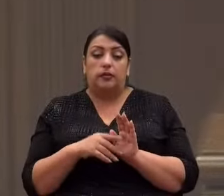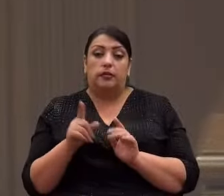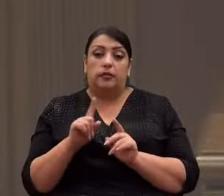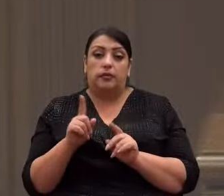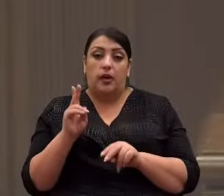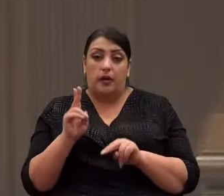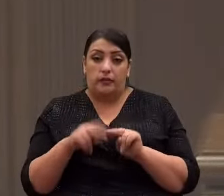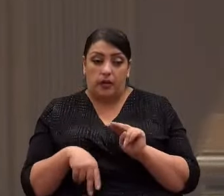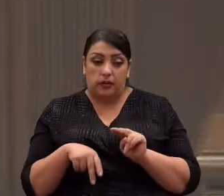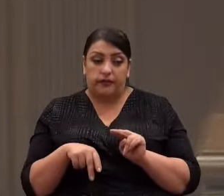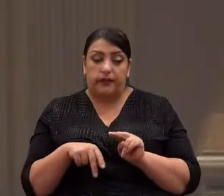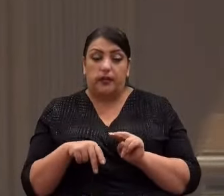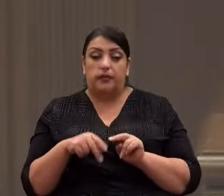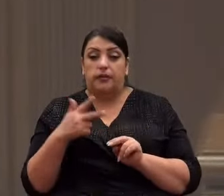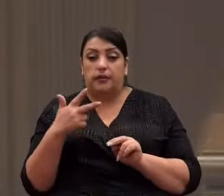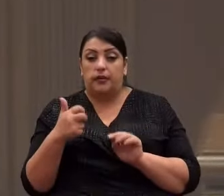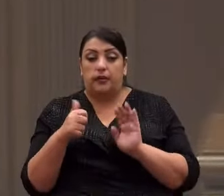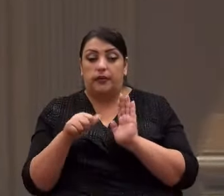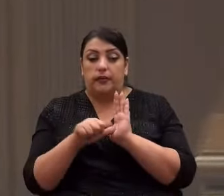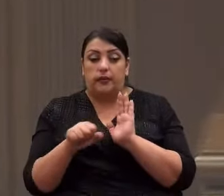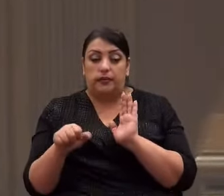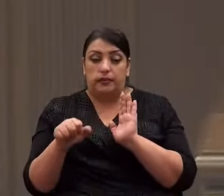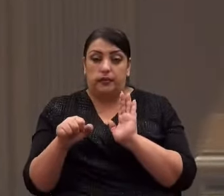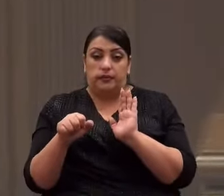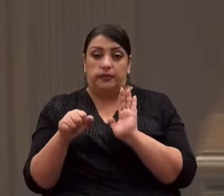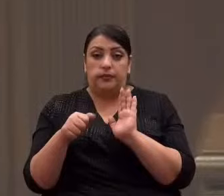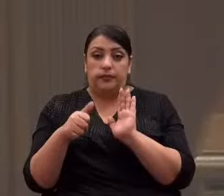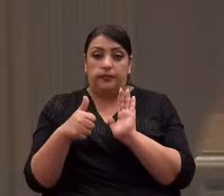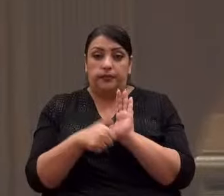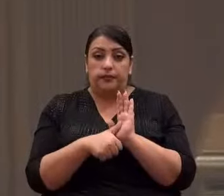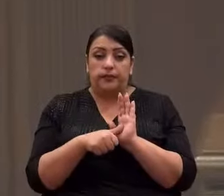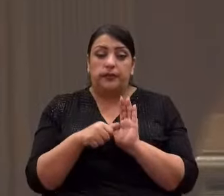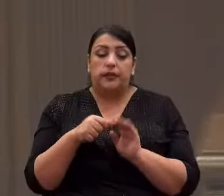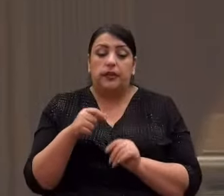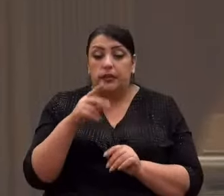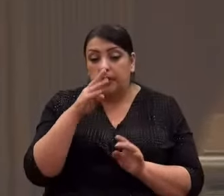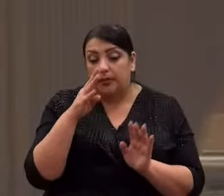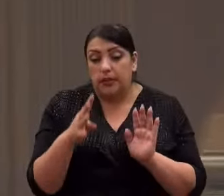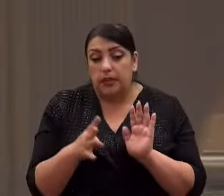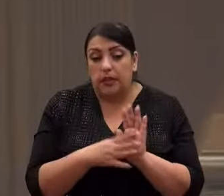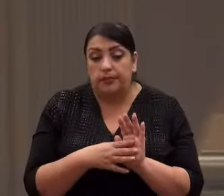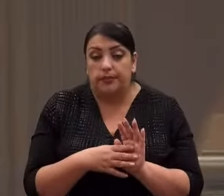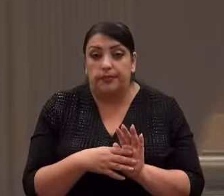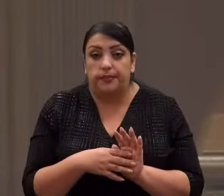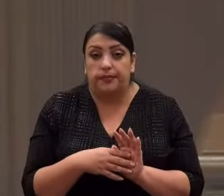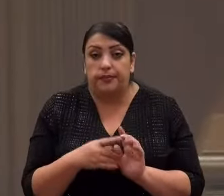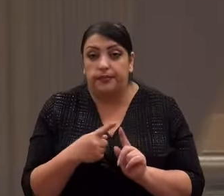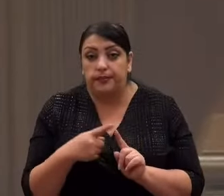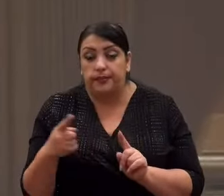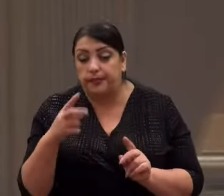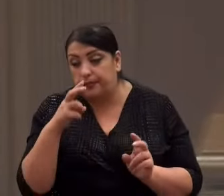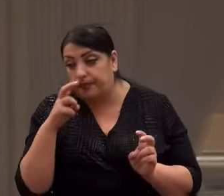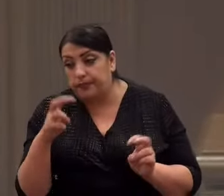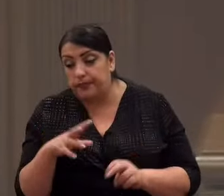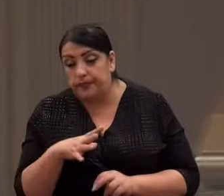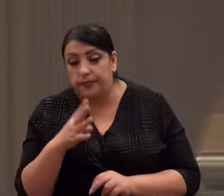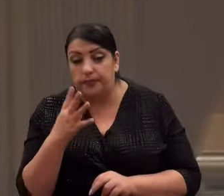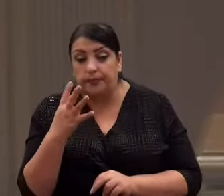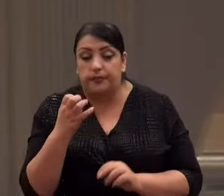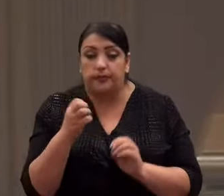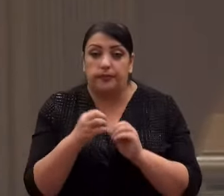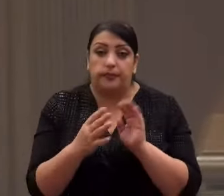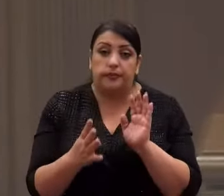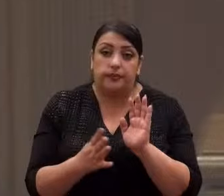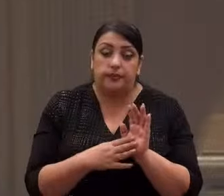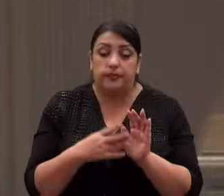ժամանակահատվածի 363-ի դիմաց, այսինքն նույն թվականի 9 ամիսների ընթացքում քննվել են 419-ով